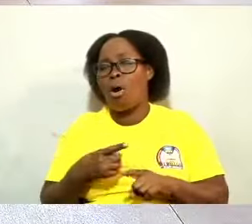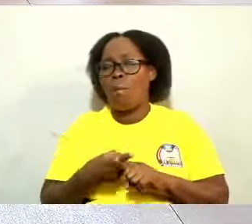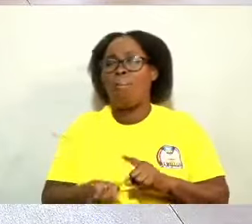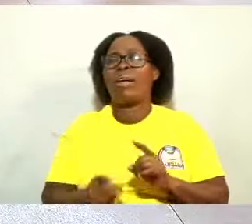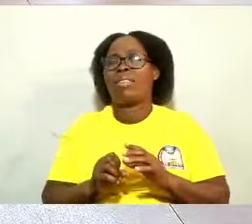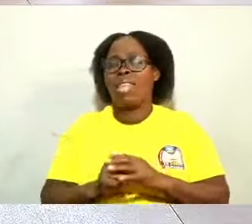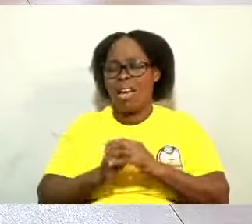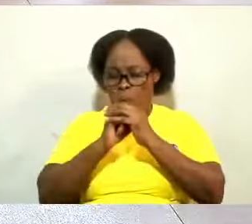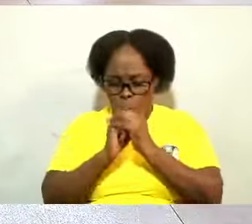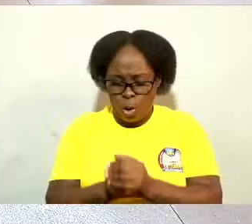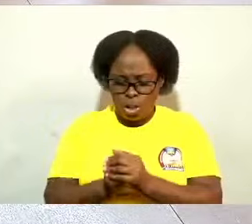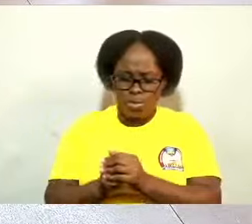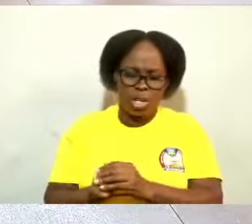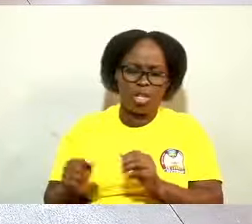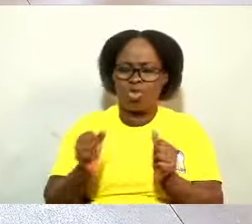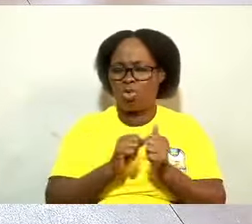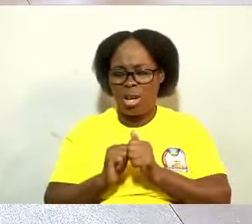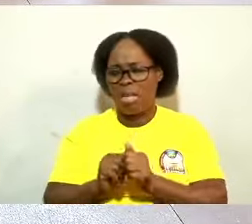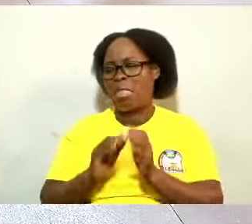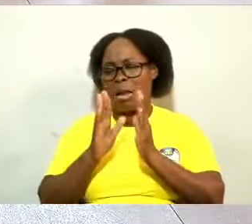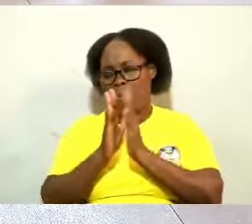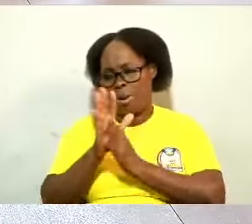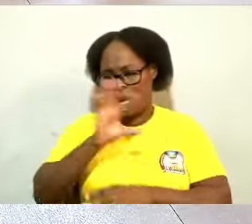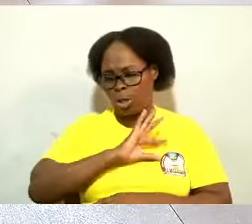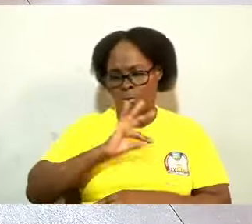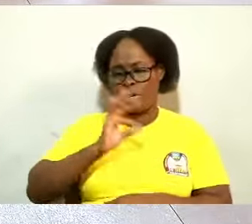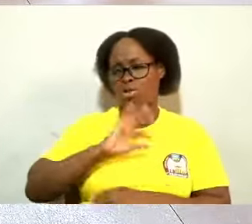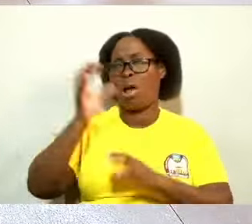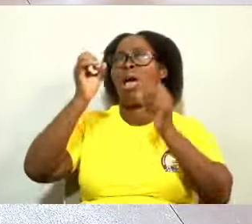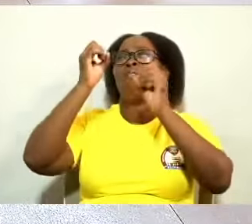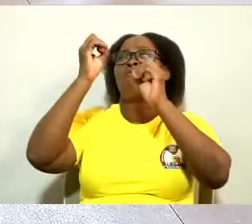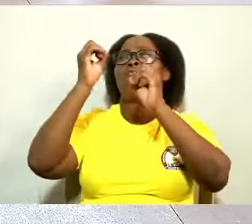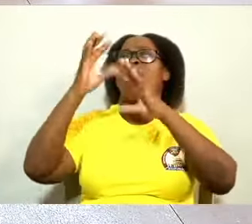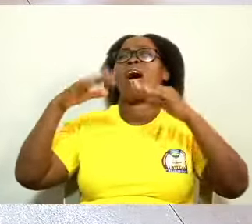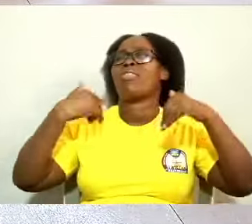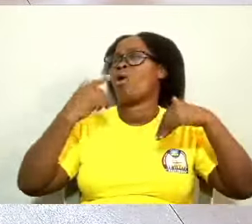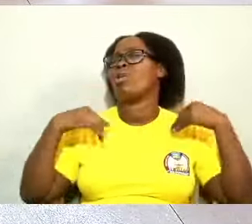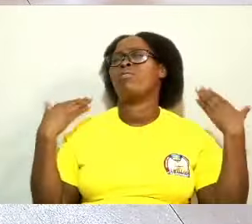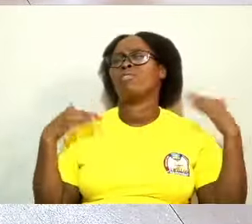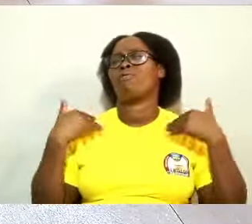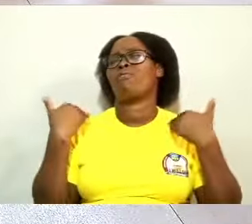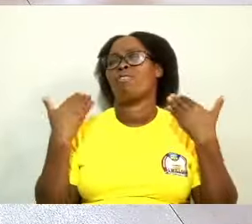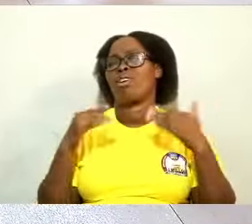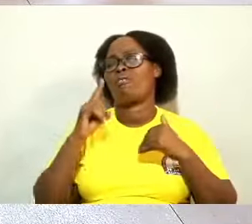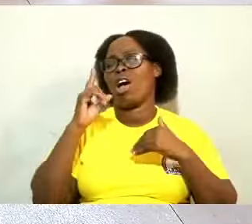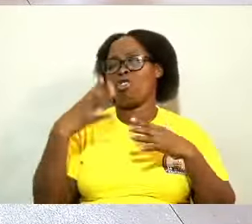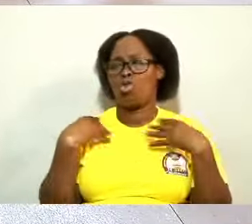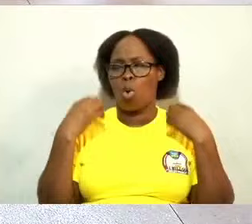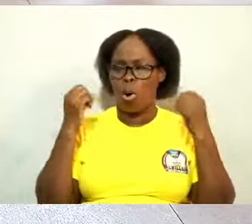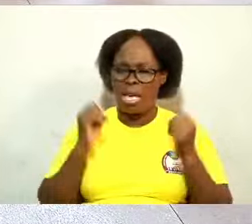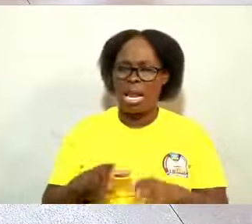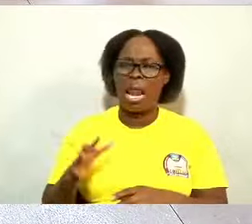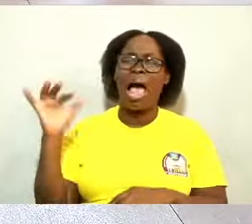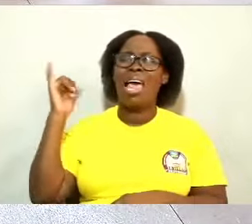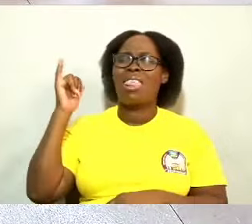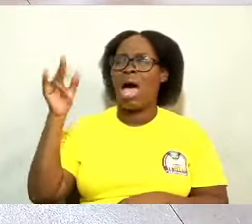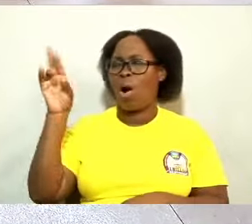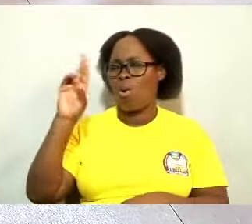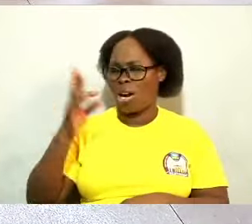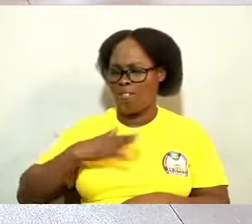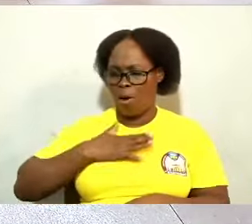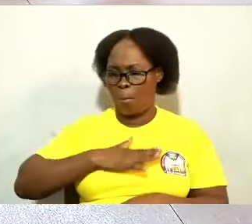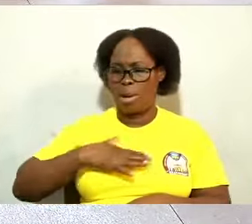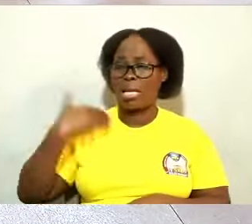haya. Baba wa milele, kwa kuwa unaitwa Mungu mponyaji Yawe Rafa, tafadhali